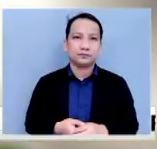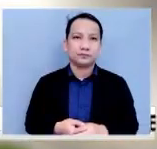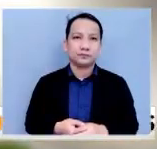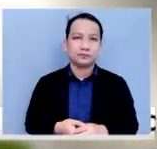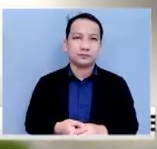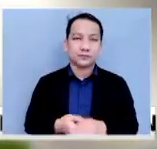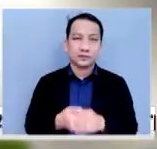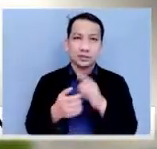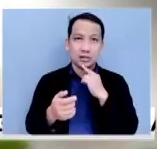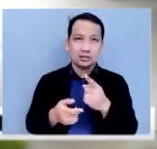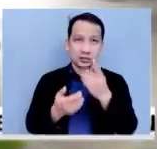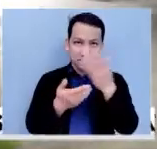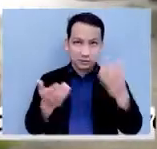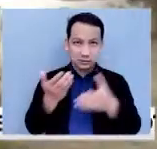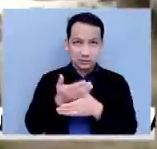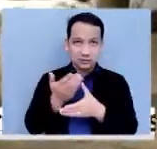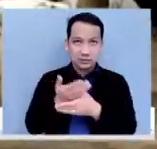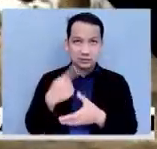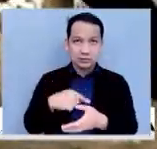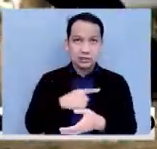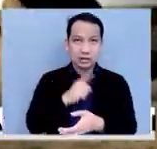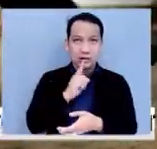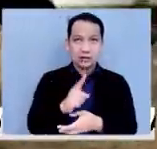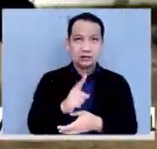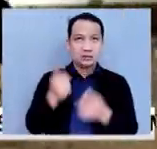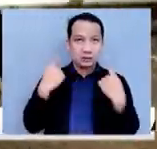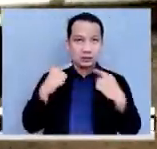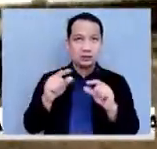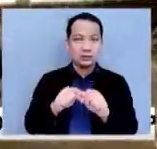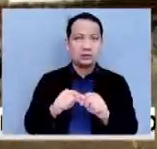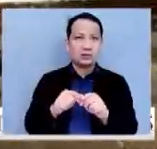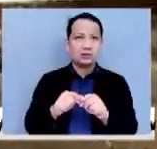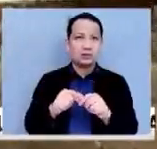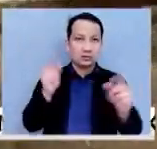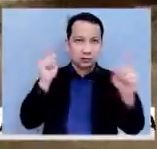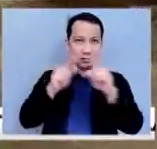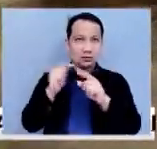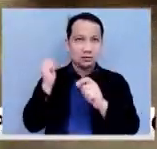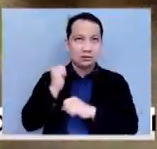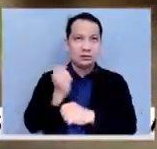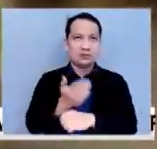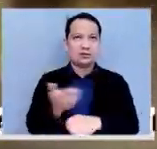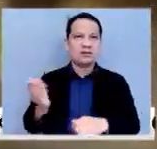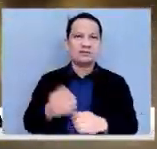Na hindi hadlang ang kapansanan para maabot ang mga pangarap.